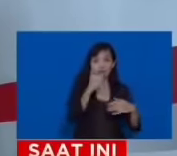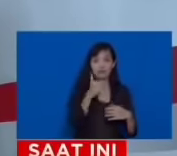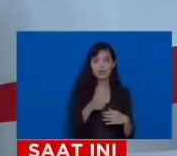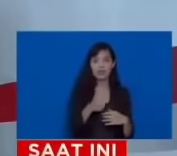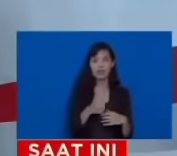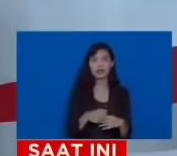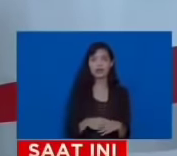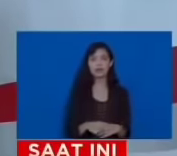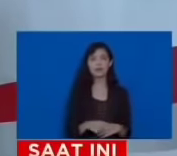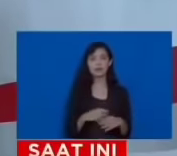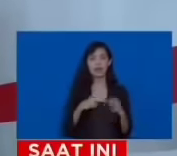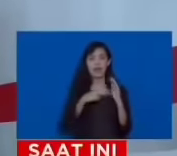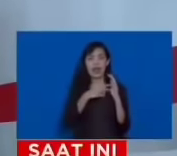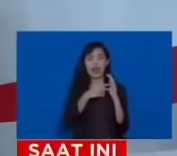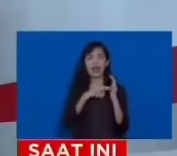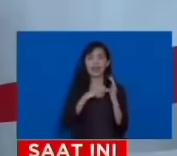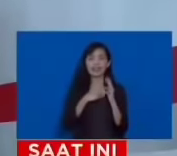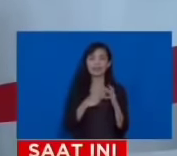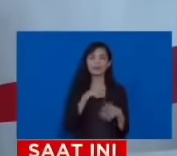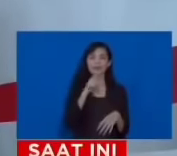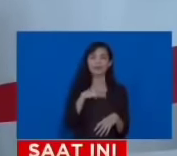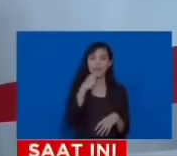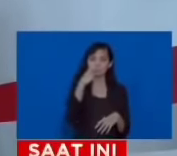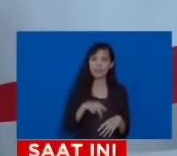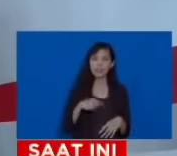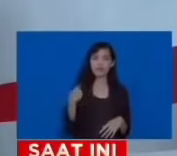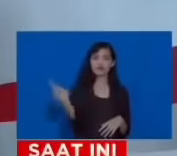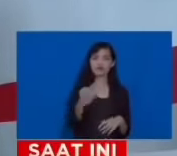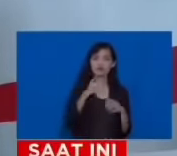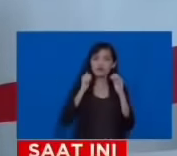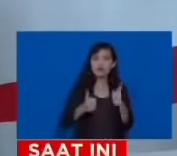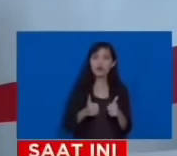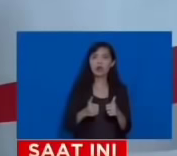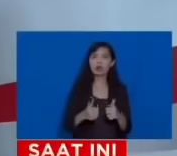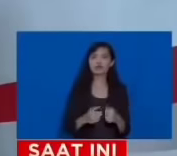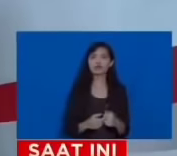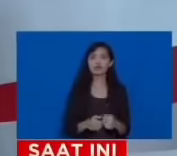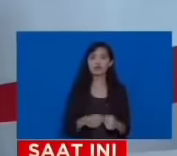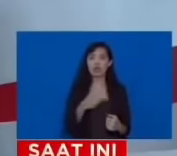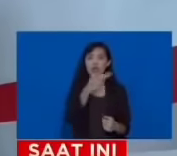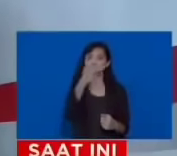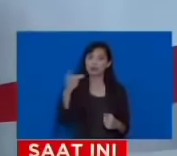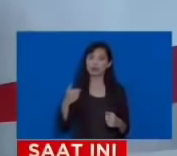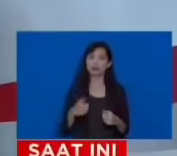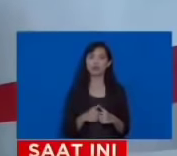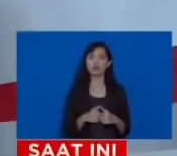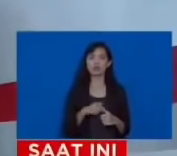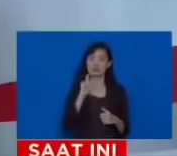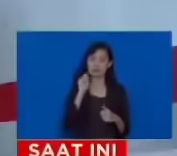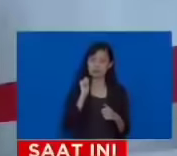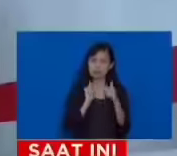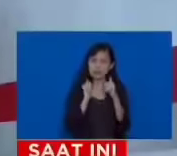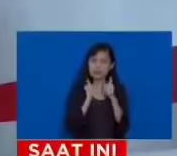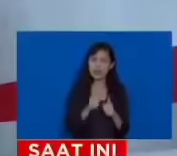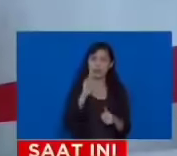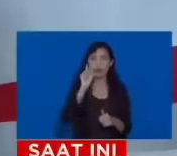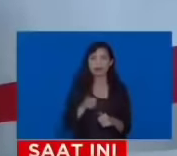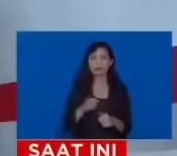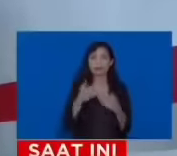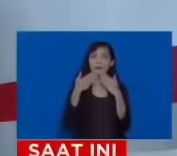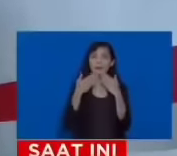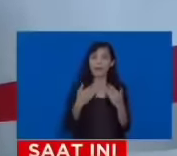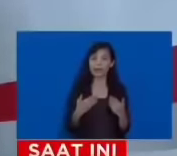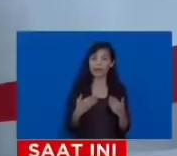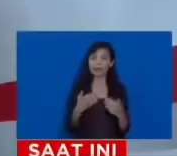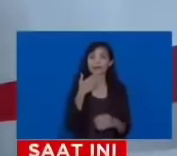mari yakini kita bisa. Kita mampu. Indonesia pasti bisa. Terima